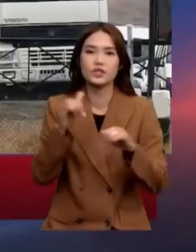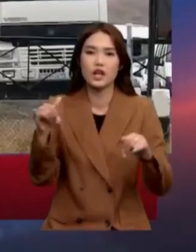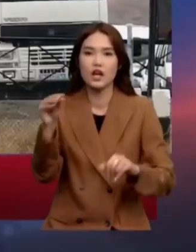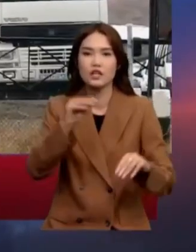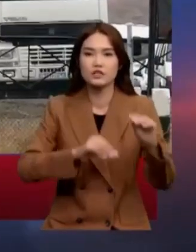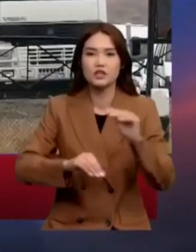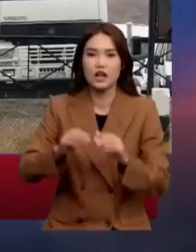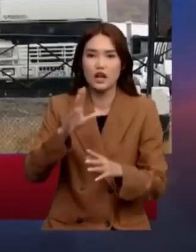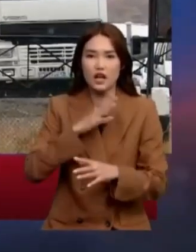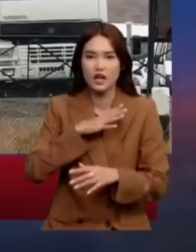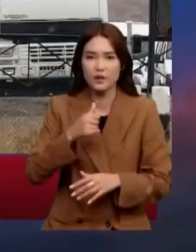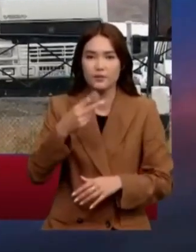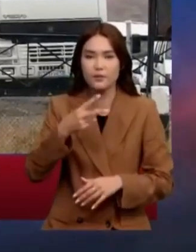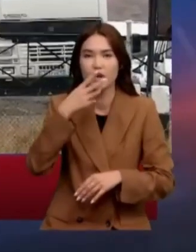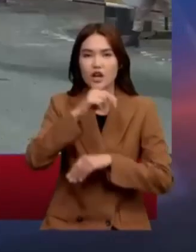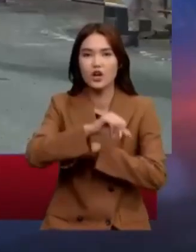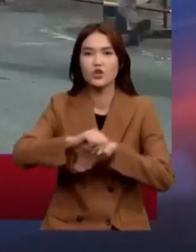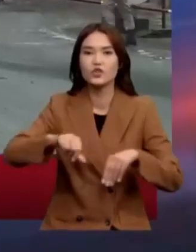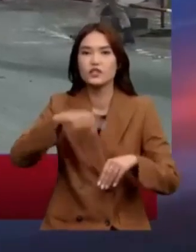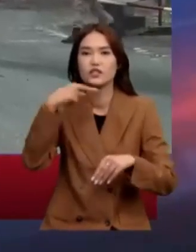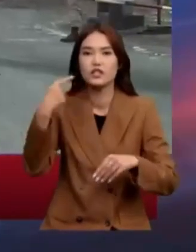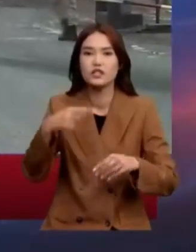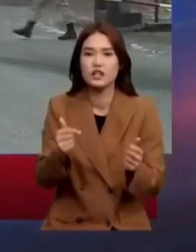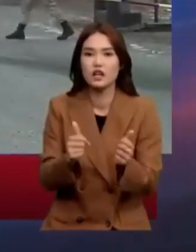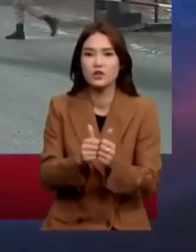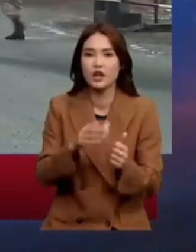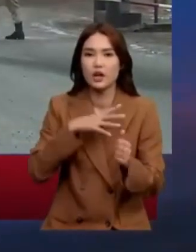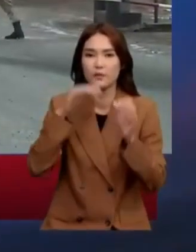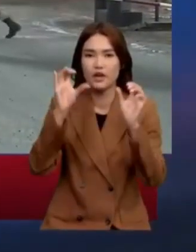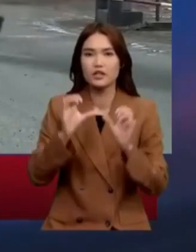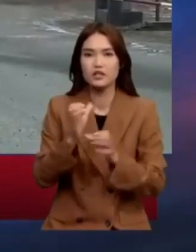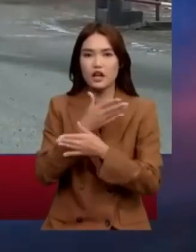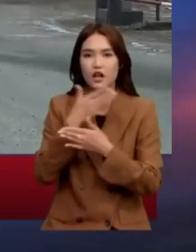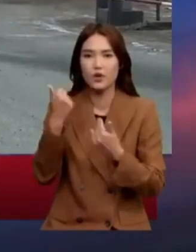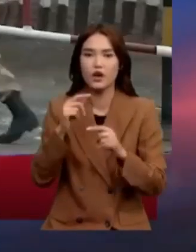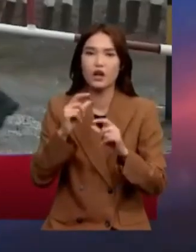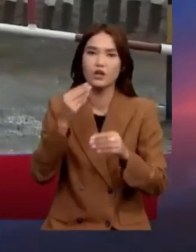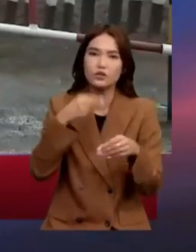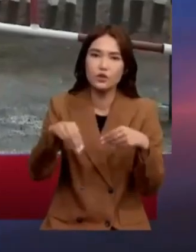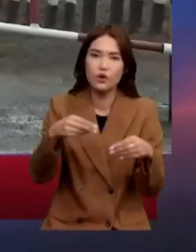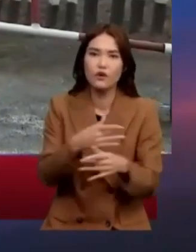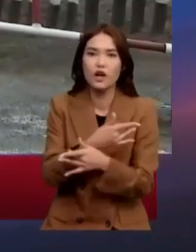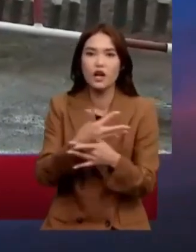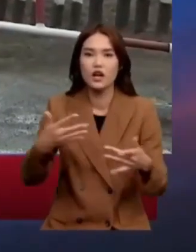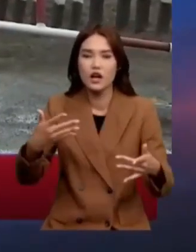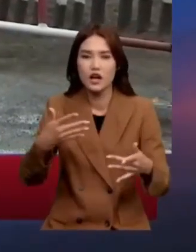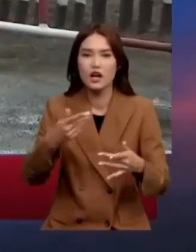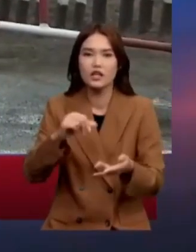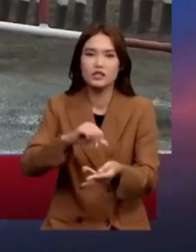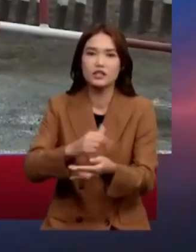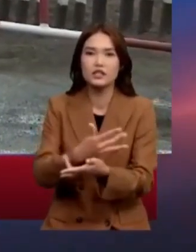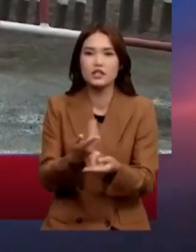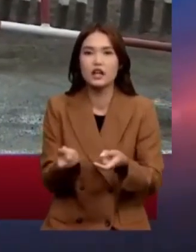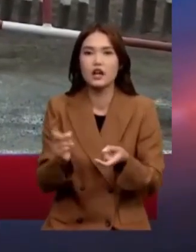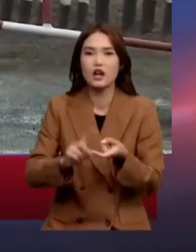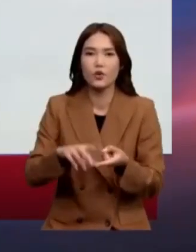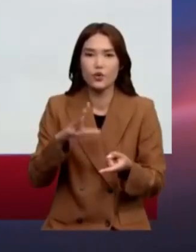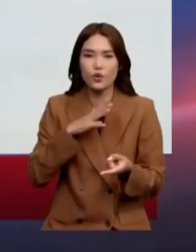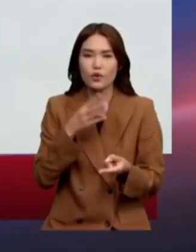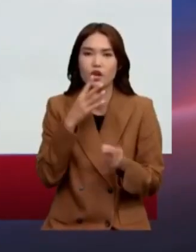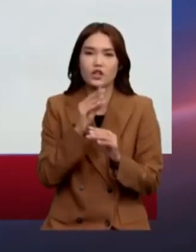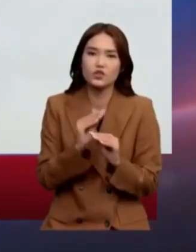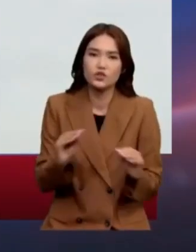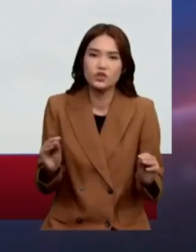Оның 20-сы Ресеймен шекара маңында бой көтереді, ал дәл осы заставаларда мінсіз қызмет атқарып, сіз бен біздің ұйқымыздың